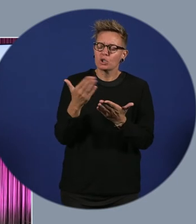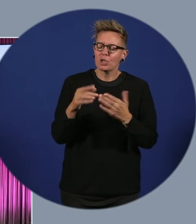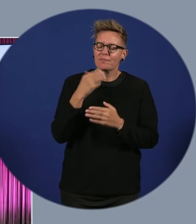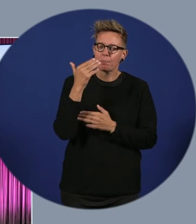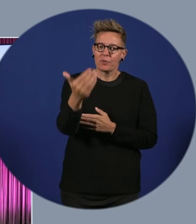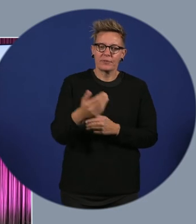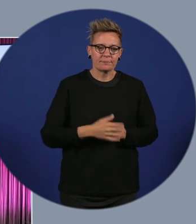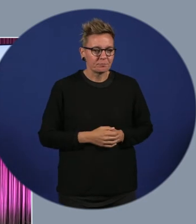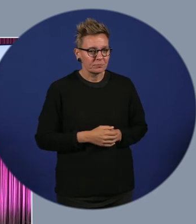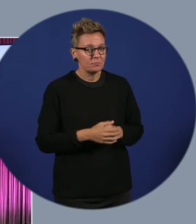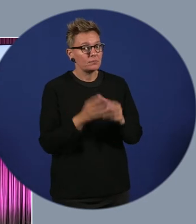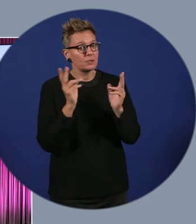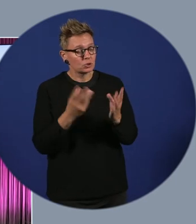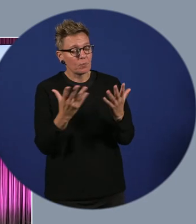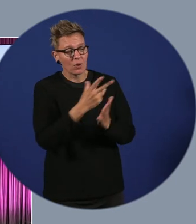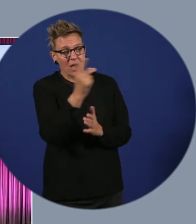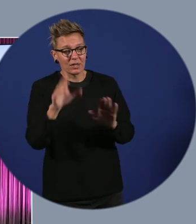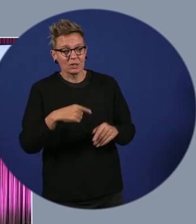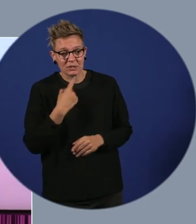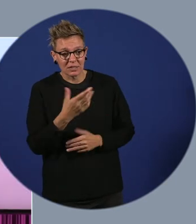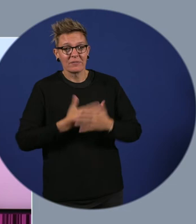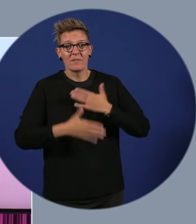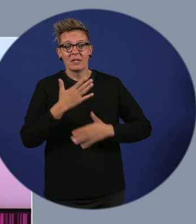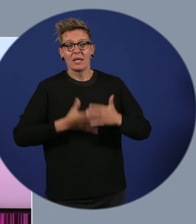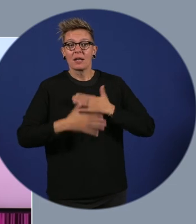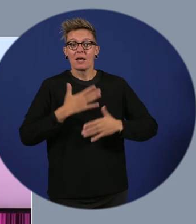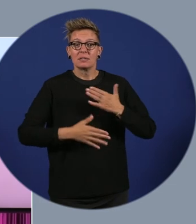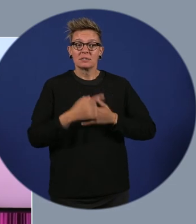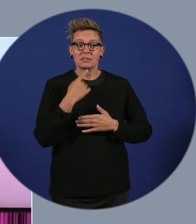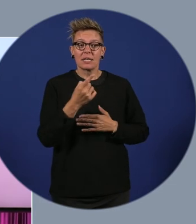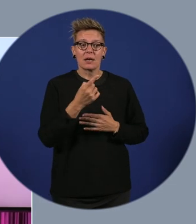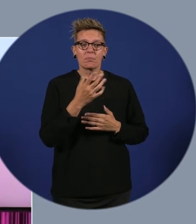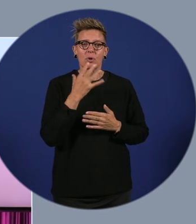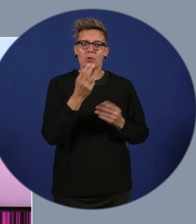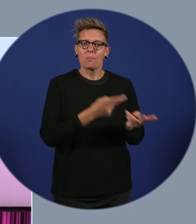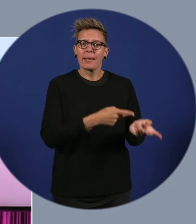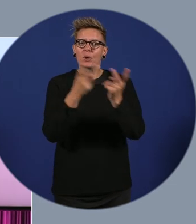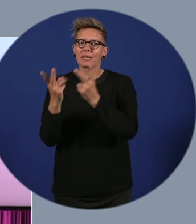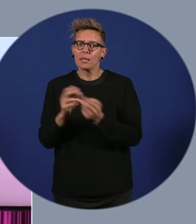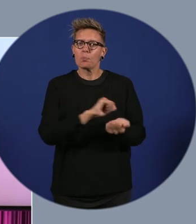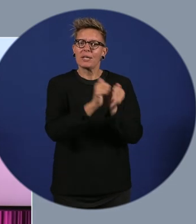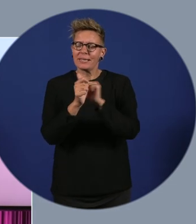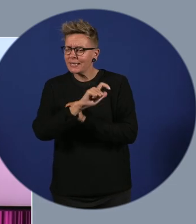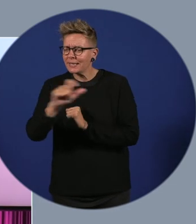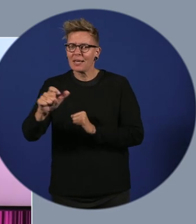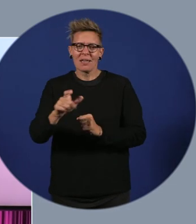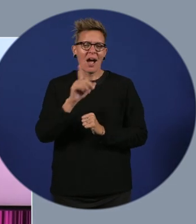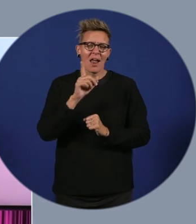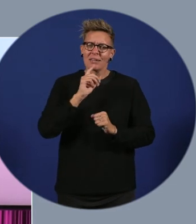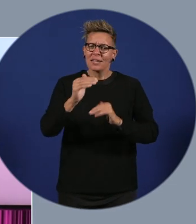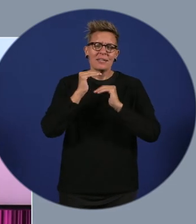Ja, men vi vill ju, som många har varit inne på, prata egentligen att man pratar demokrati och politik hela tiden.